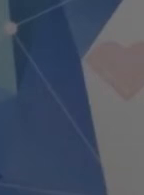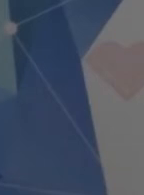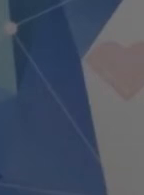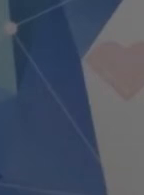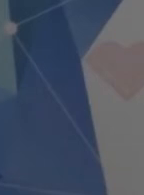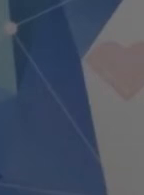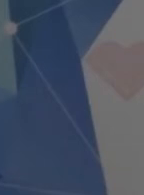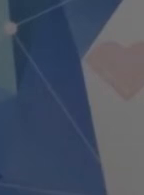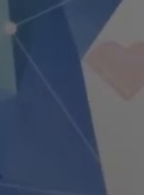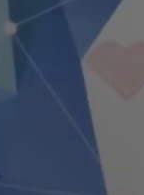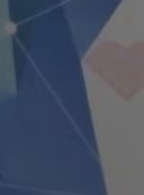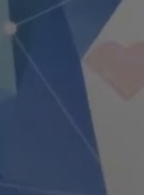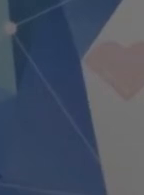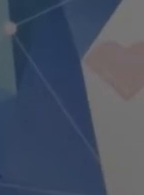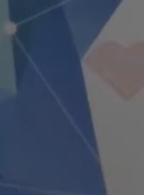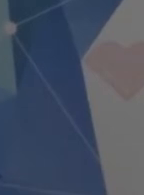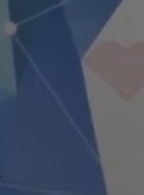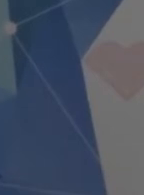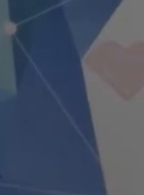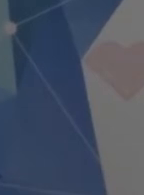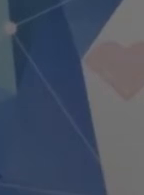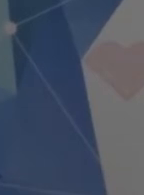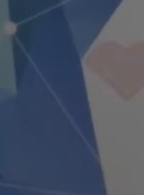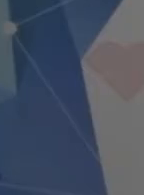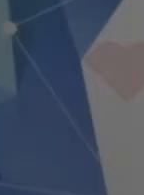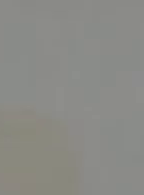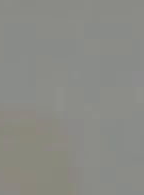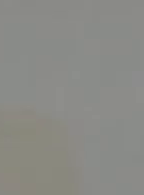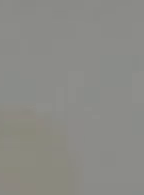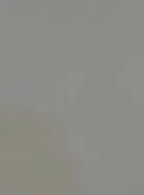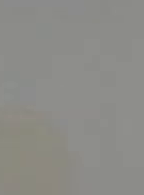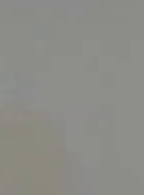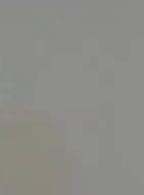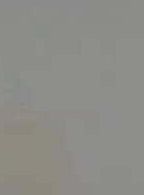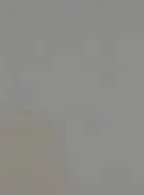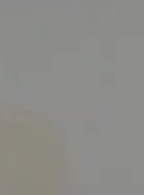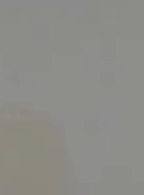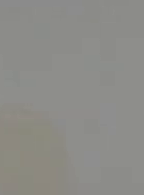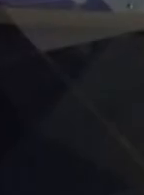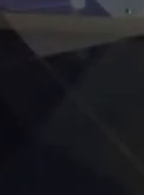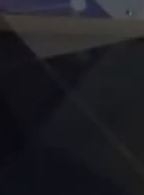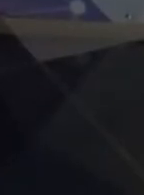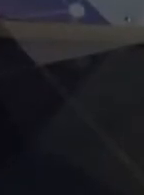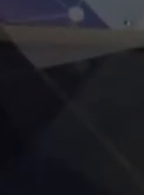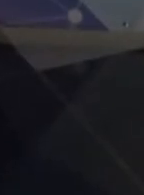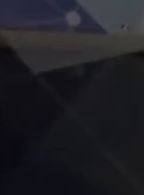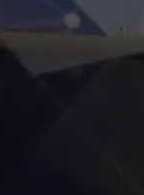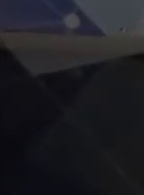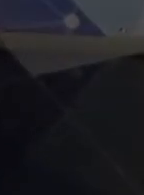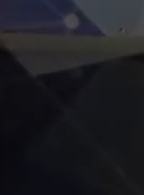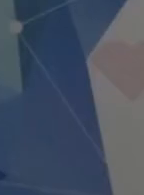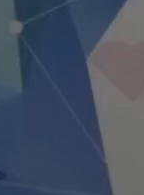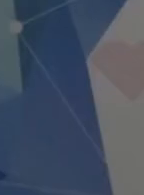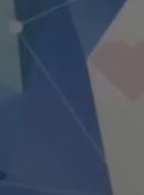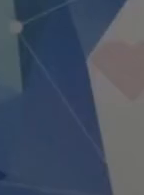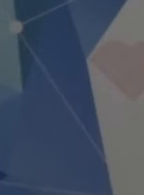понимаем преподавателей, и мы гордимся тем, что мы смогли в этом проекте принять участие. Очень важно, что результат проекта, он долгосрочный.